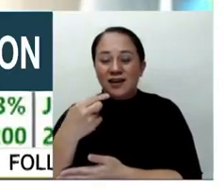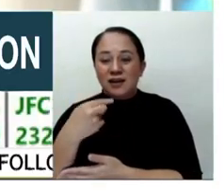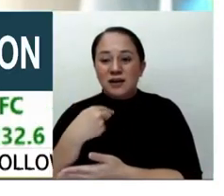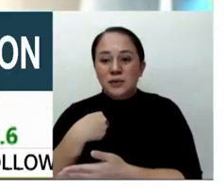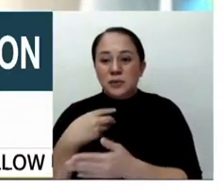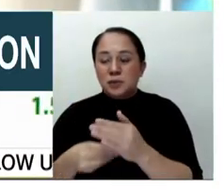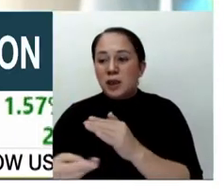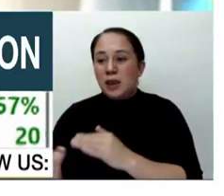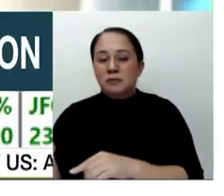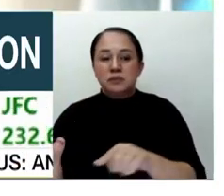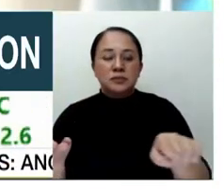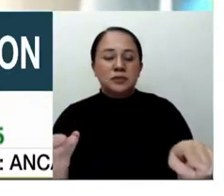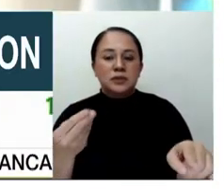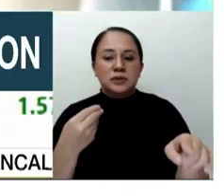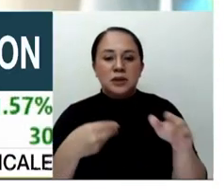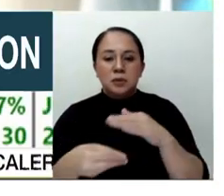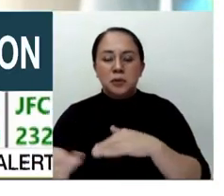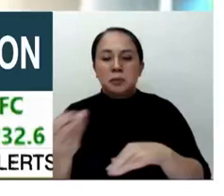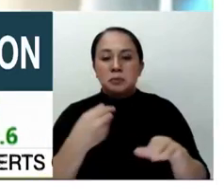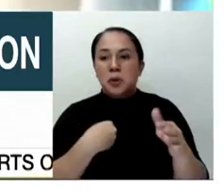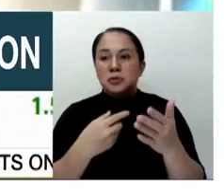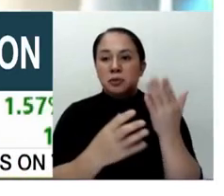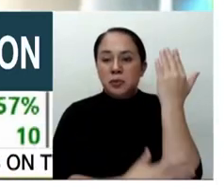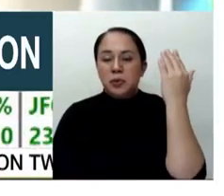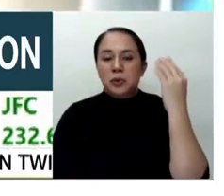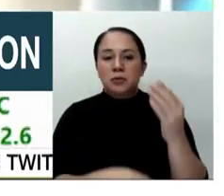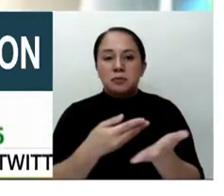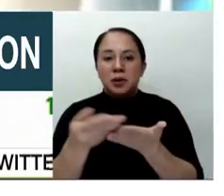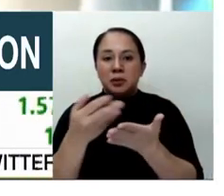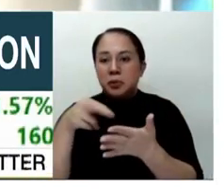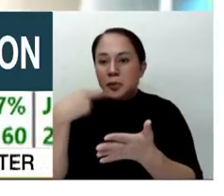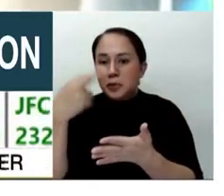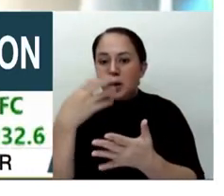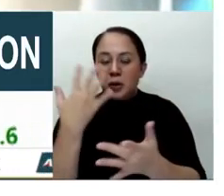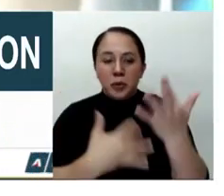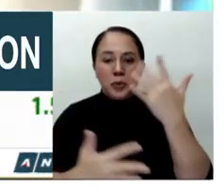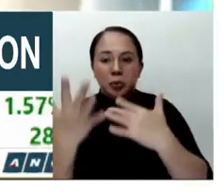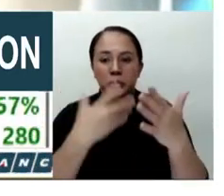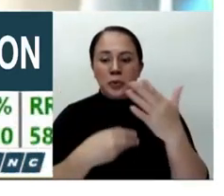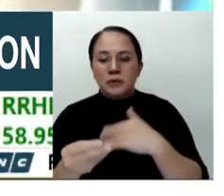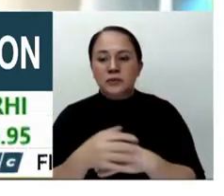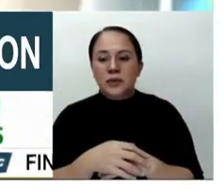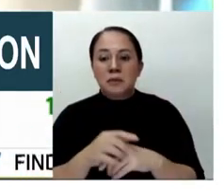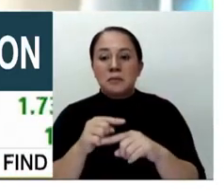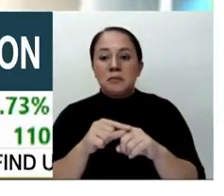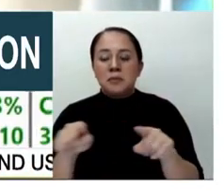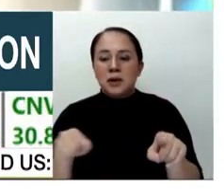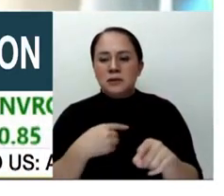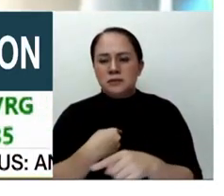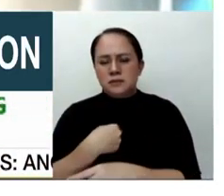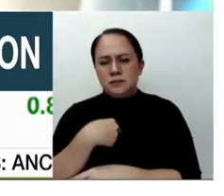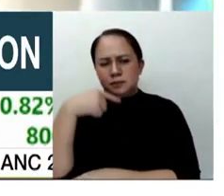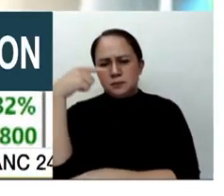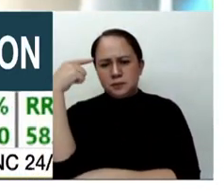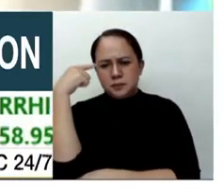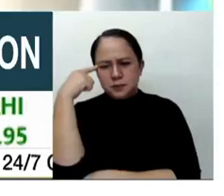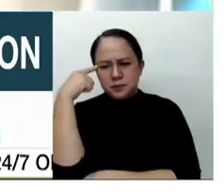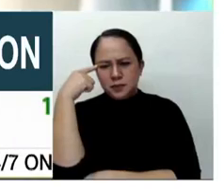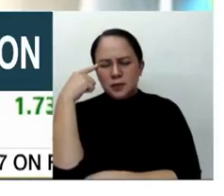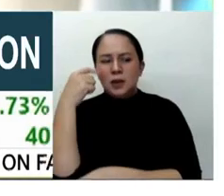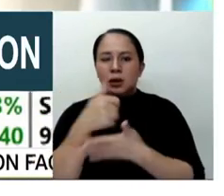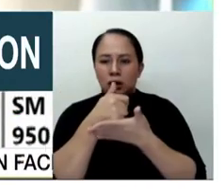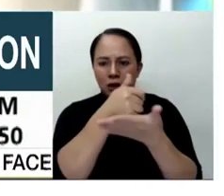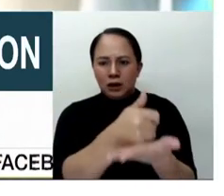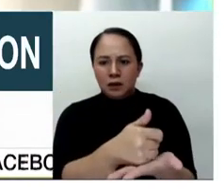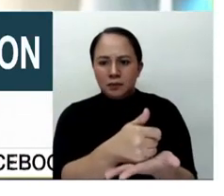sa mahihirap. Pinambibili ng bigas, ng kung ano yung may nasunugan, pinagtutulong. Kaya ang iniisip ko, sabi niya, tulungan na lang